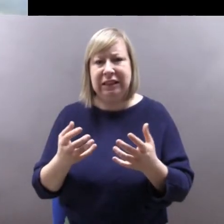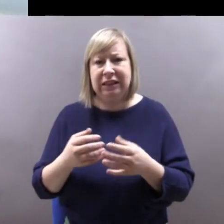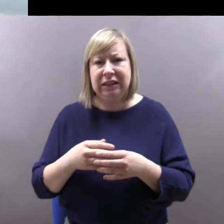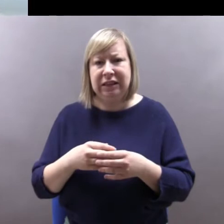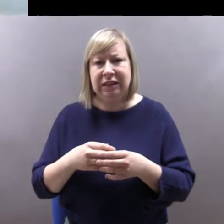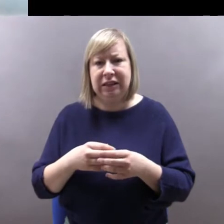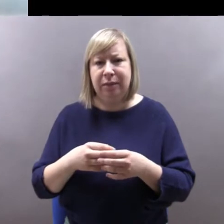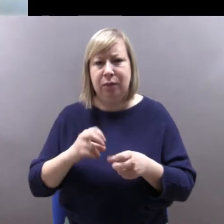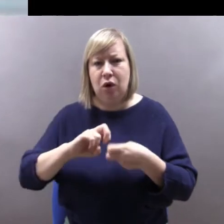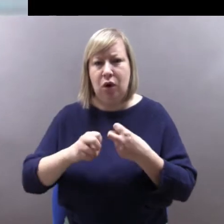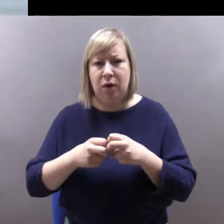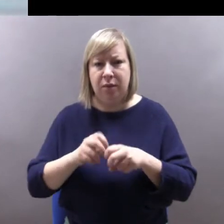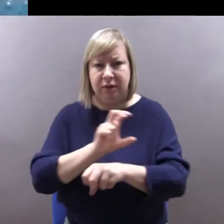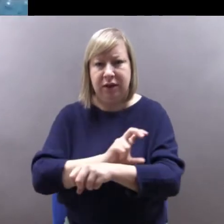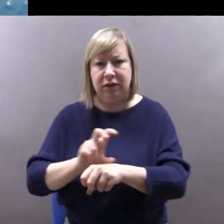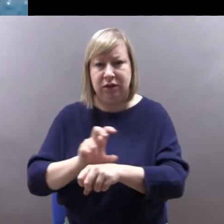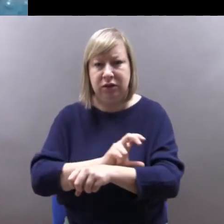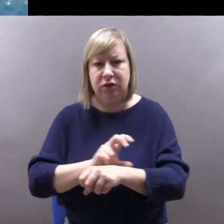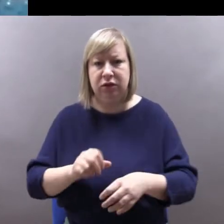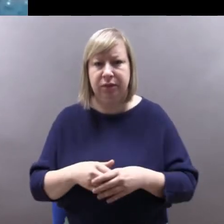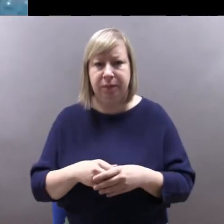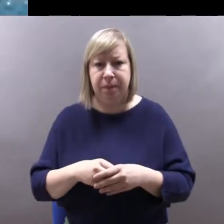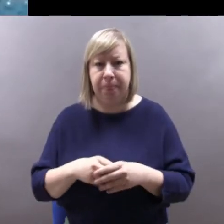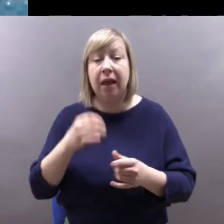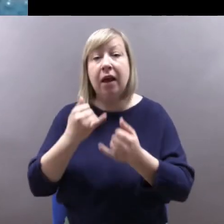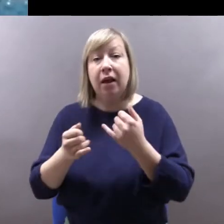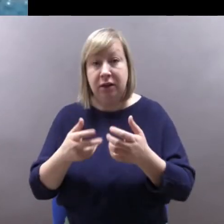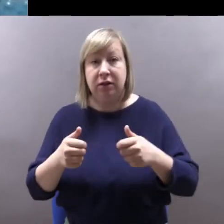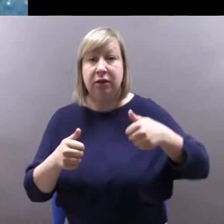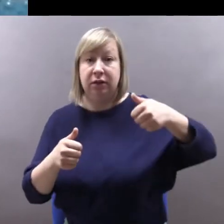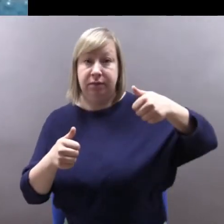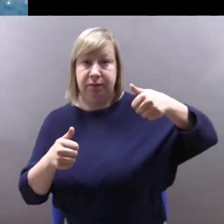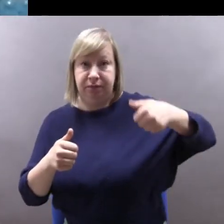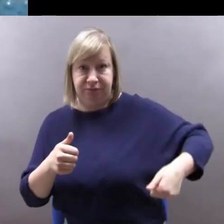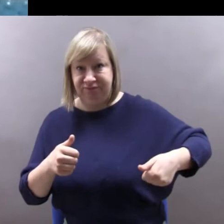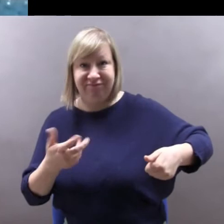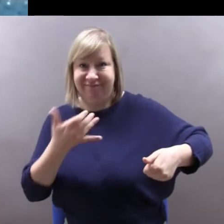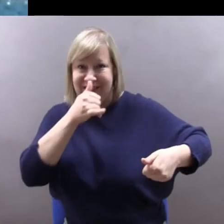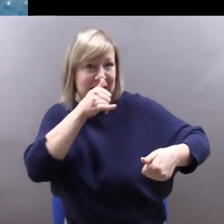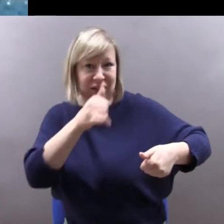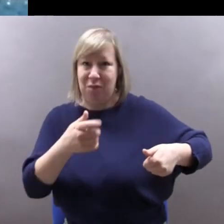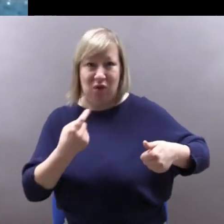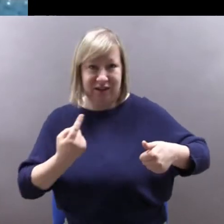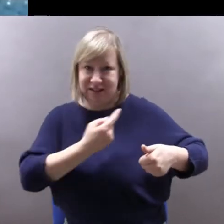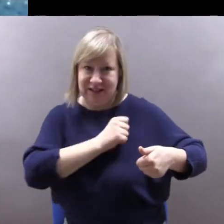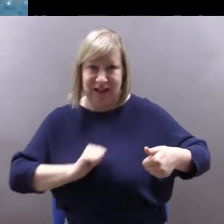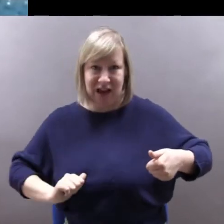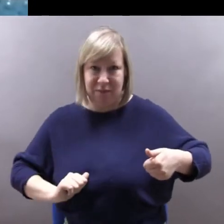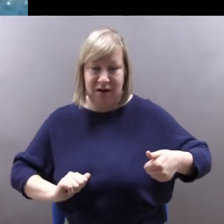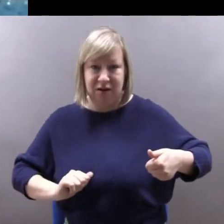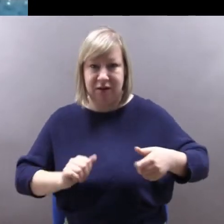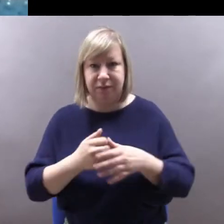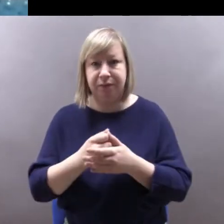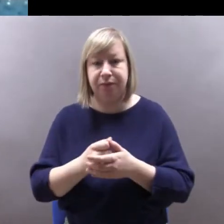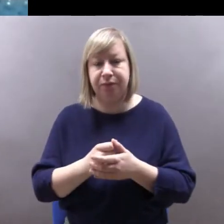Oj, zacięło cię. Jeżeli ten panel sterowania by był po lewej stronie, to nie byłabym w stanie z tego